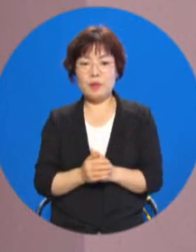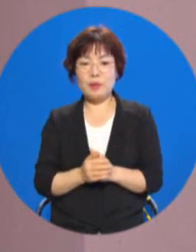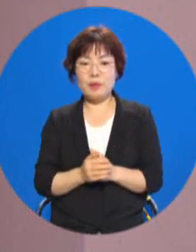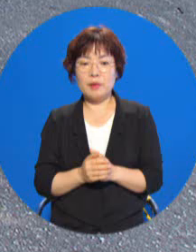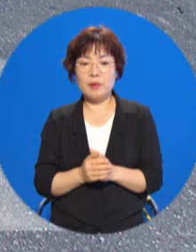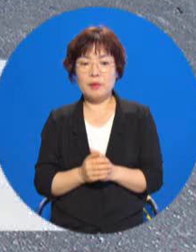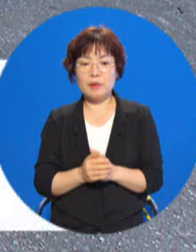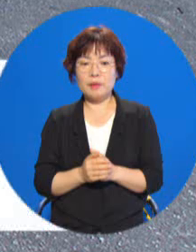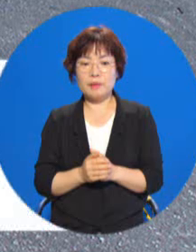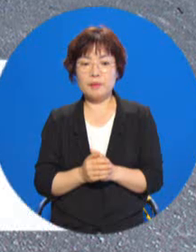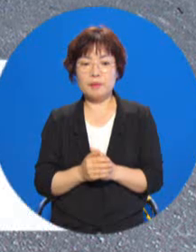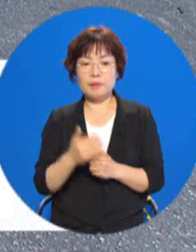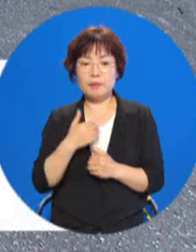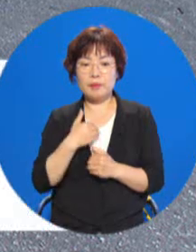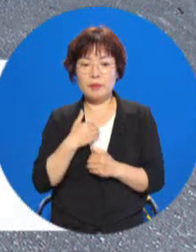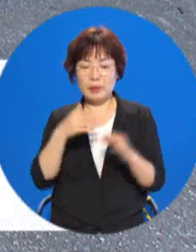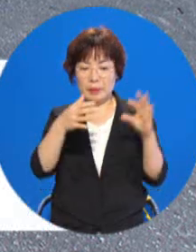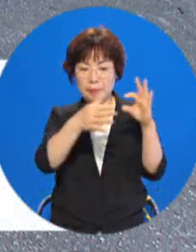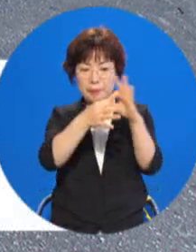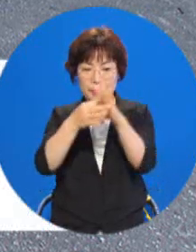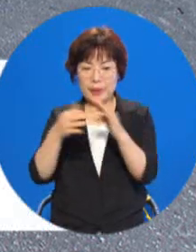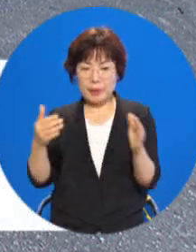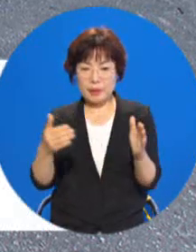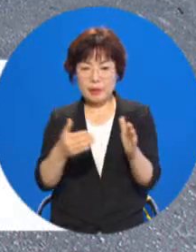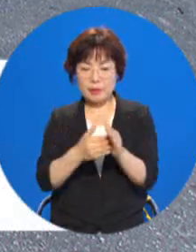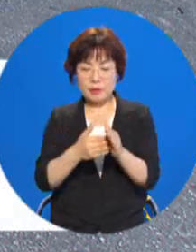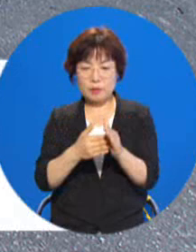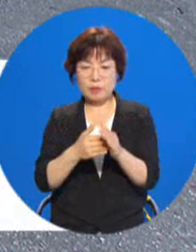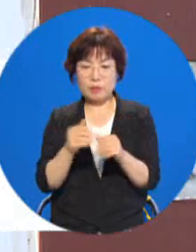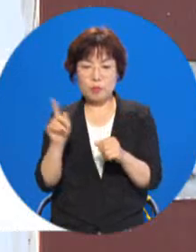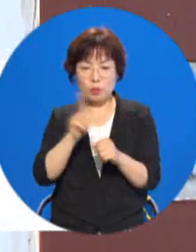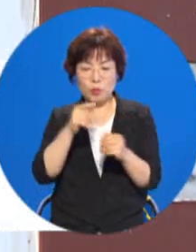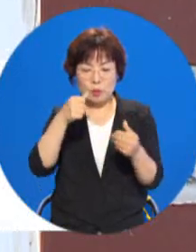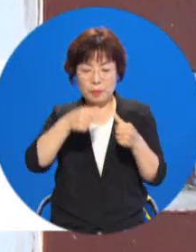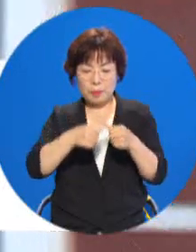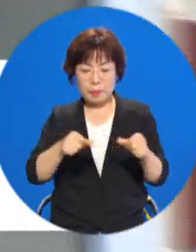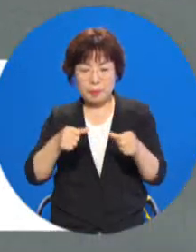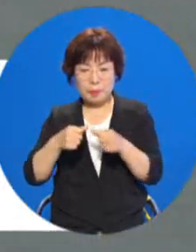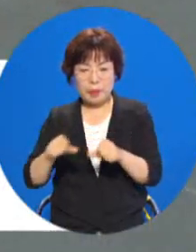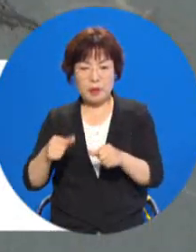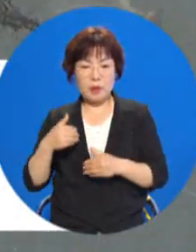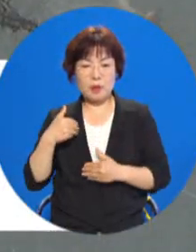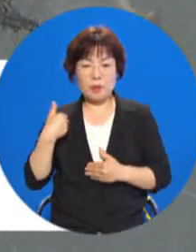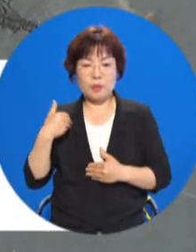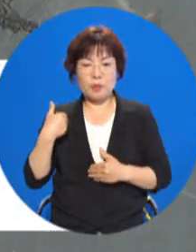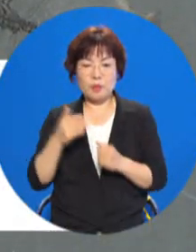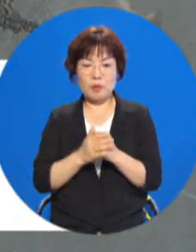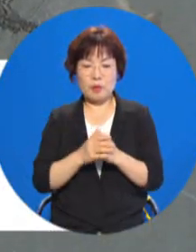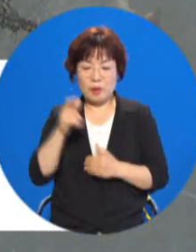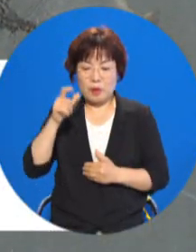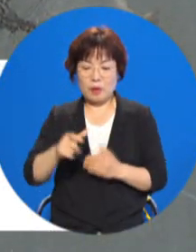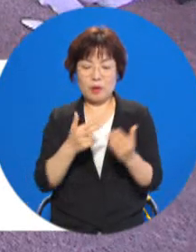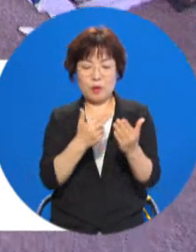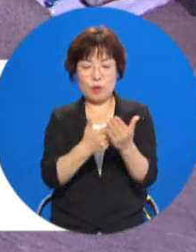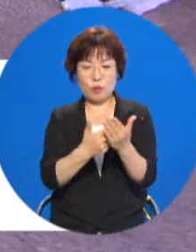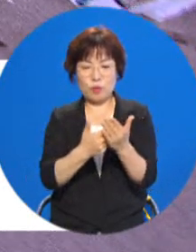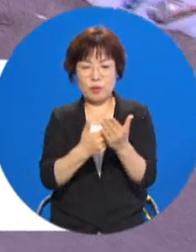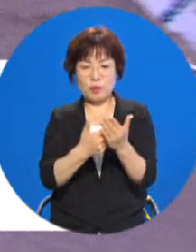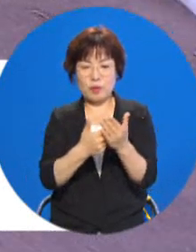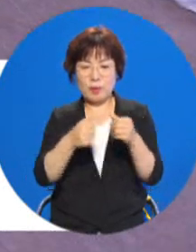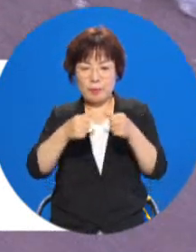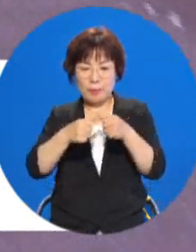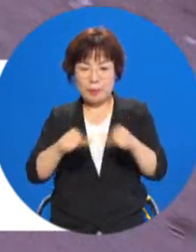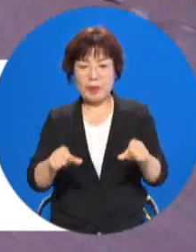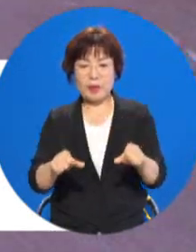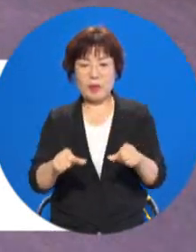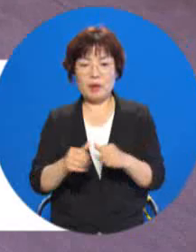그 시공 장치를 다 해놨는데 그렇게 뭘로 부쉈던지 현관 출입문을